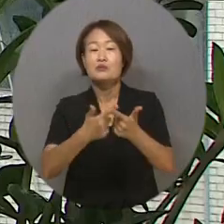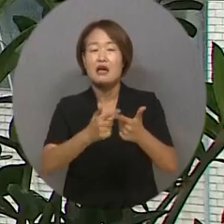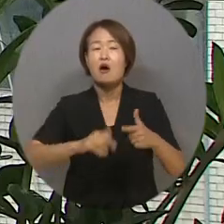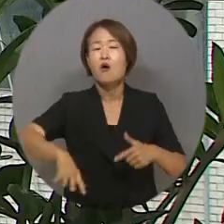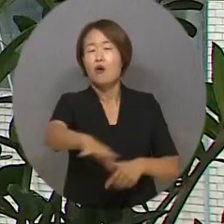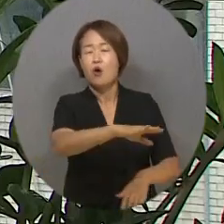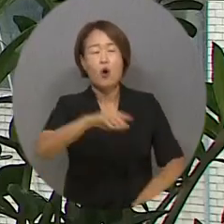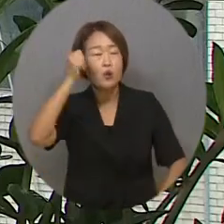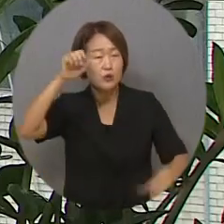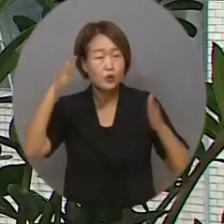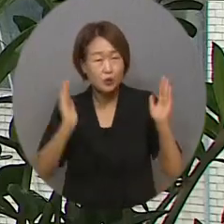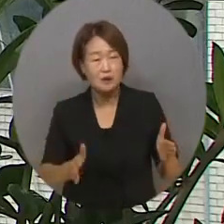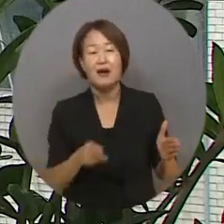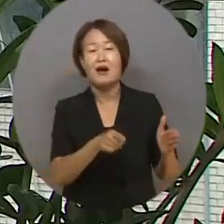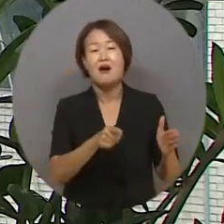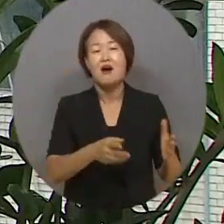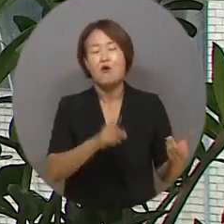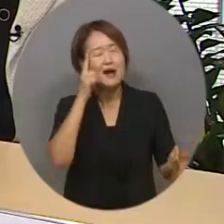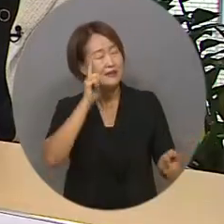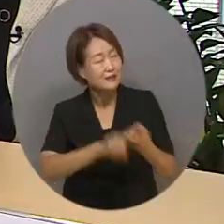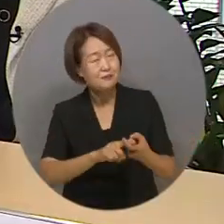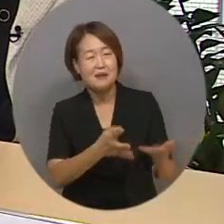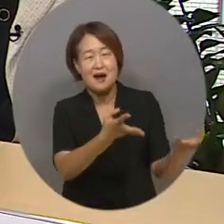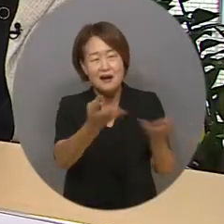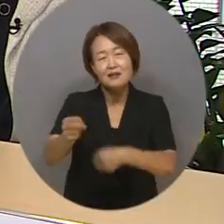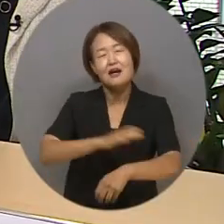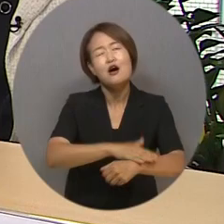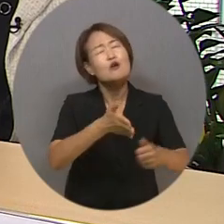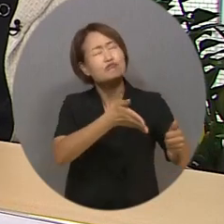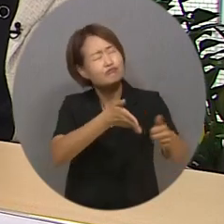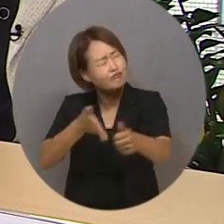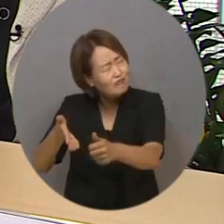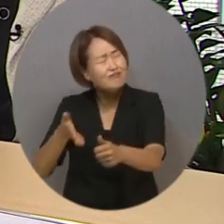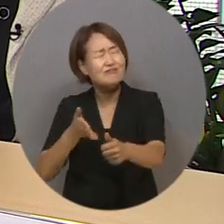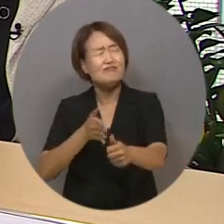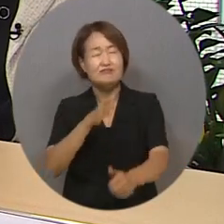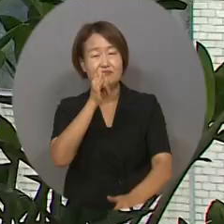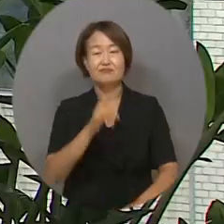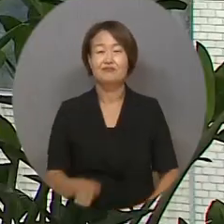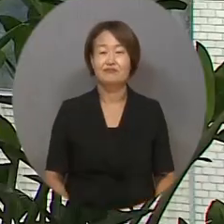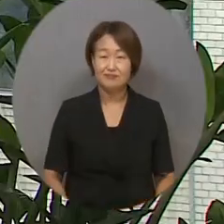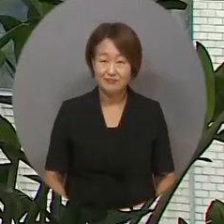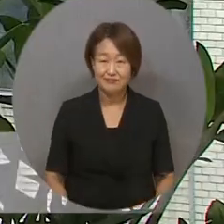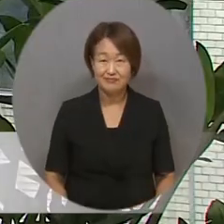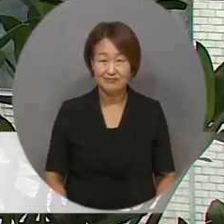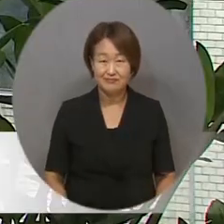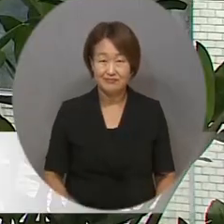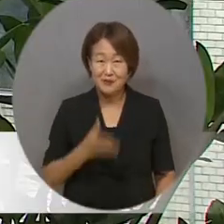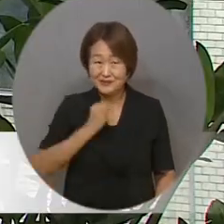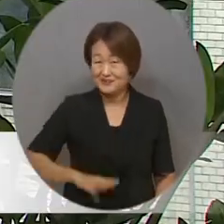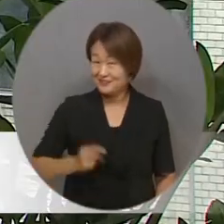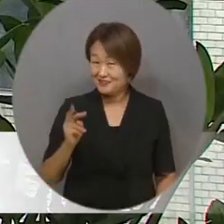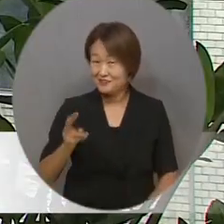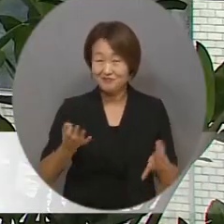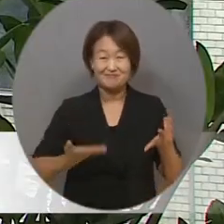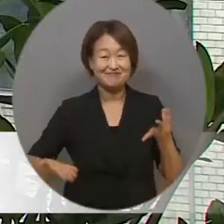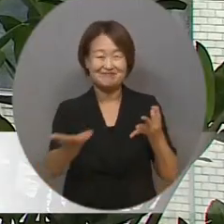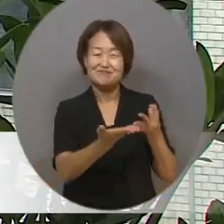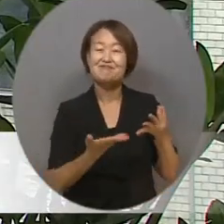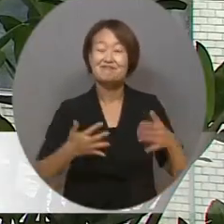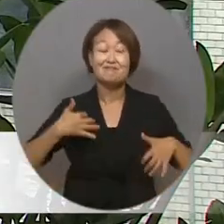펼쳐질 5일간의 여정에 많은 관심을 가져줄 것을 당부하기도 했습니다. 복지TV 시청자